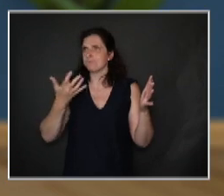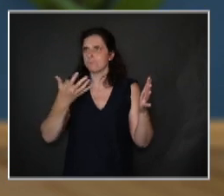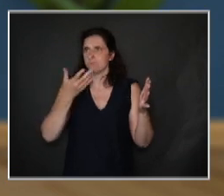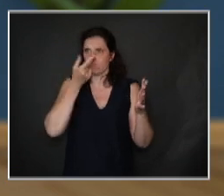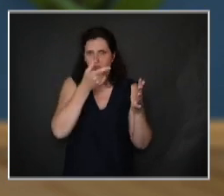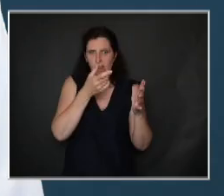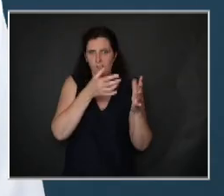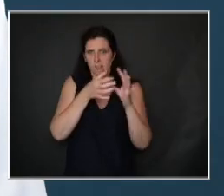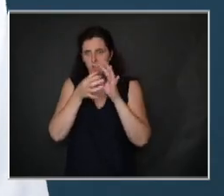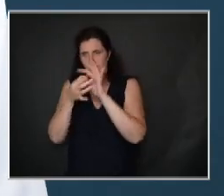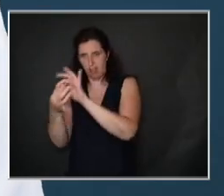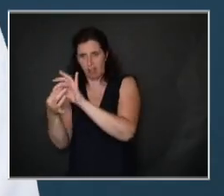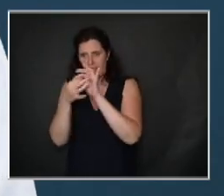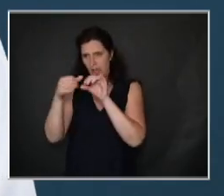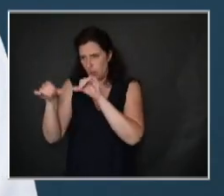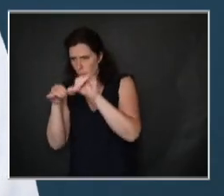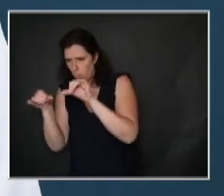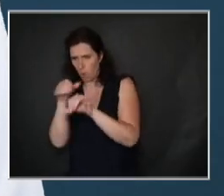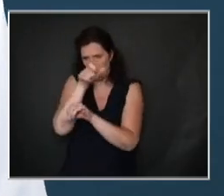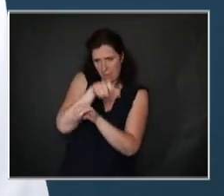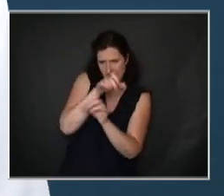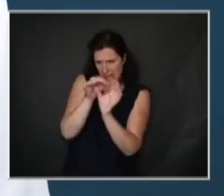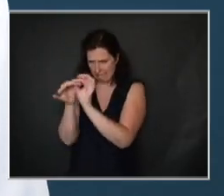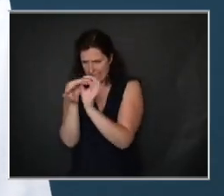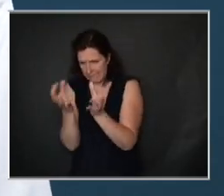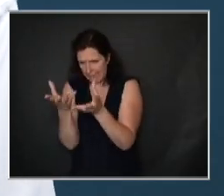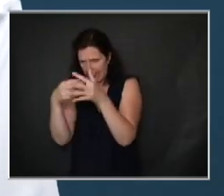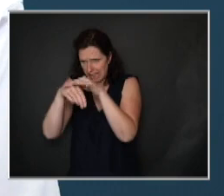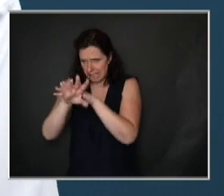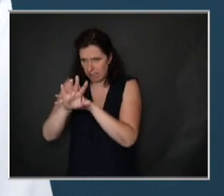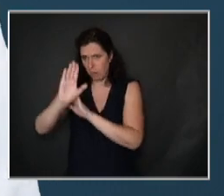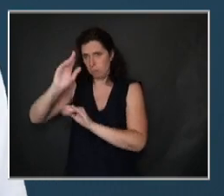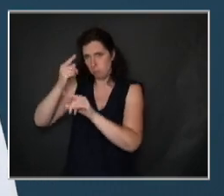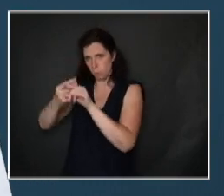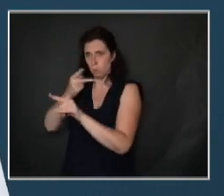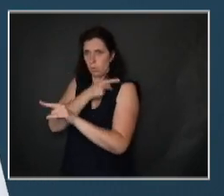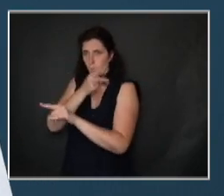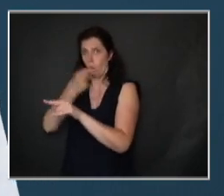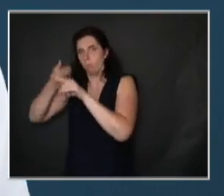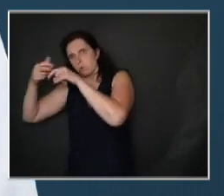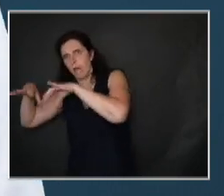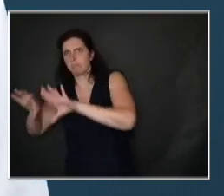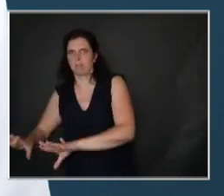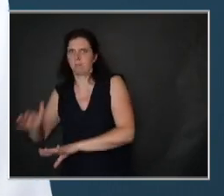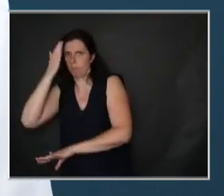cohabitation entre le patient, la douleur et les instances médico-administratives.